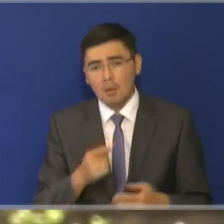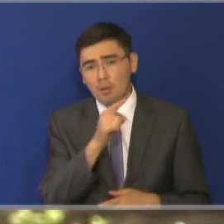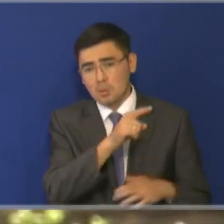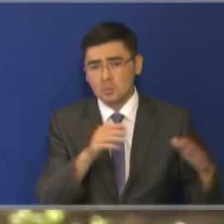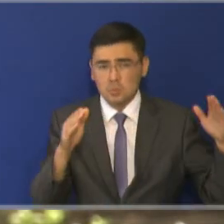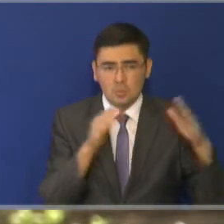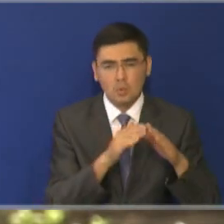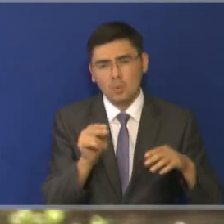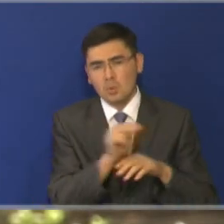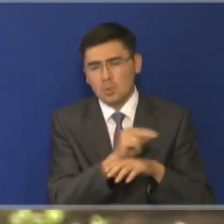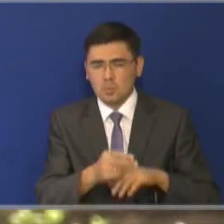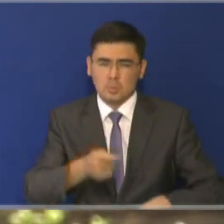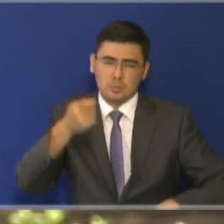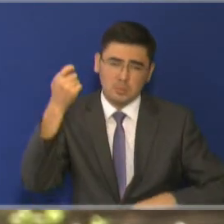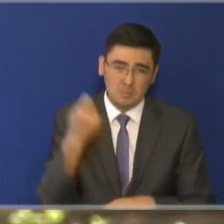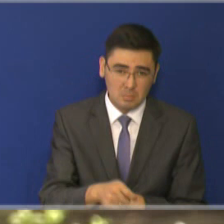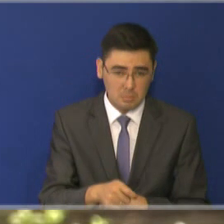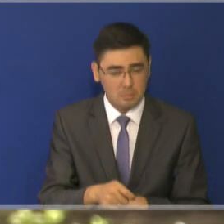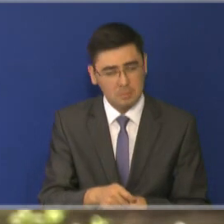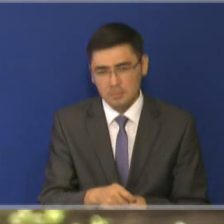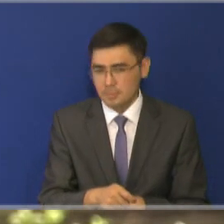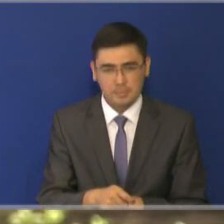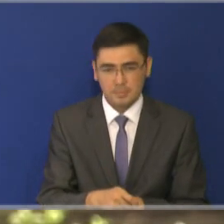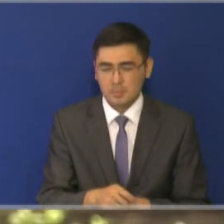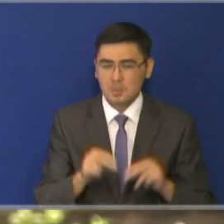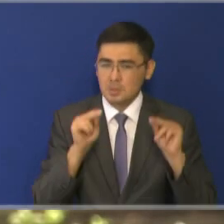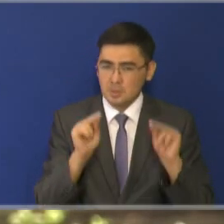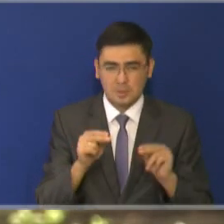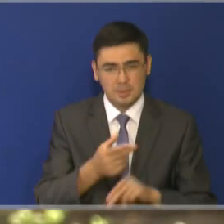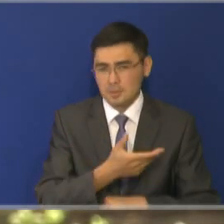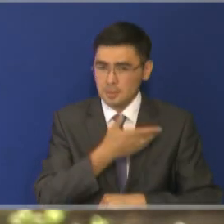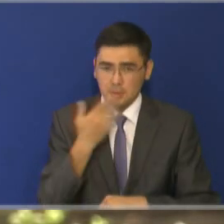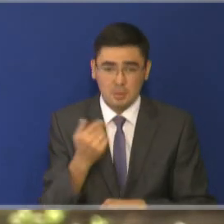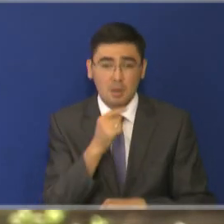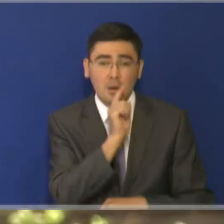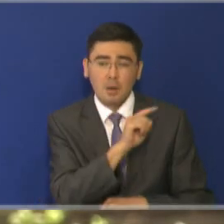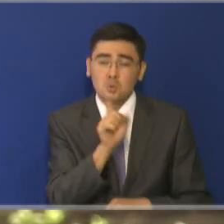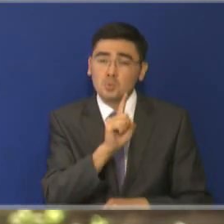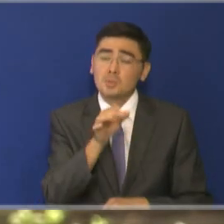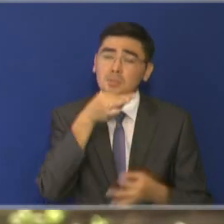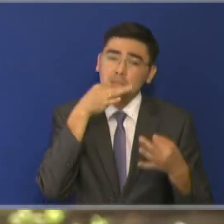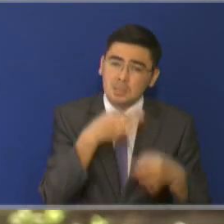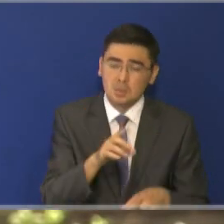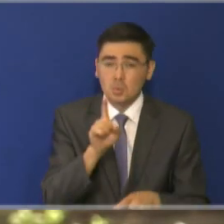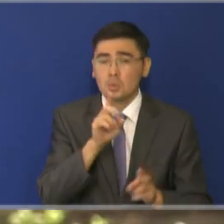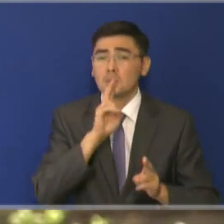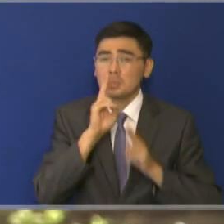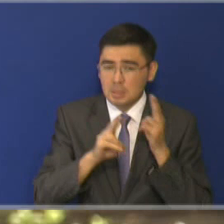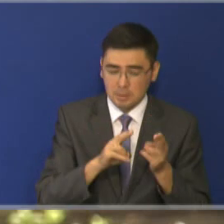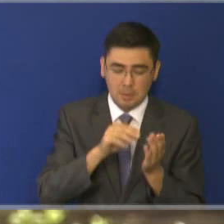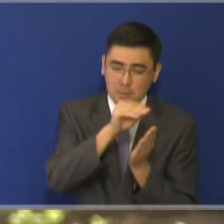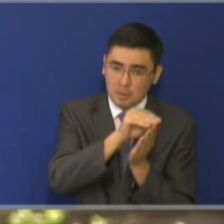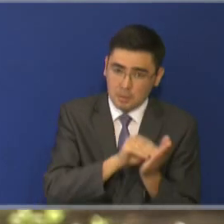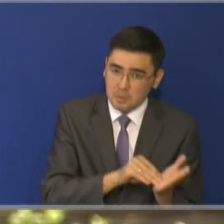Мұнда ешқандай жұмыс жасалып жатқан жоқ деп айту көңілге сыймайды. Тұрғындар жазбаша өтінішпен келуі тиіс болатын. Сонда наразылық болмас еді.